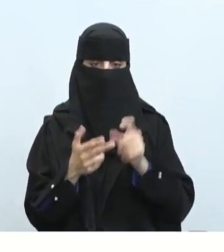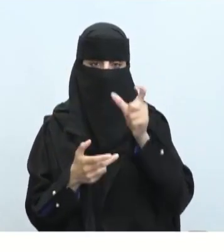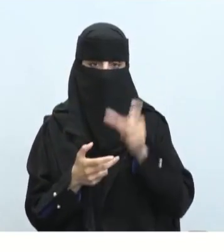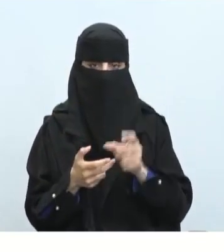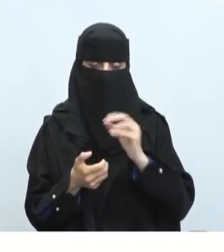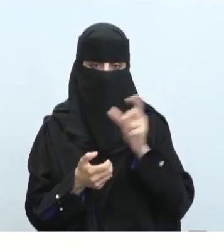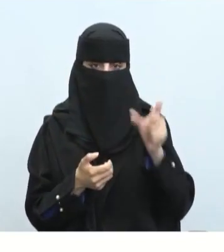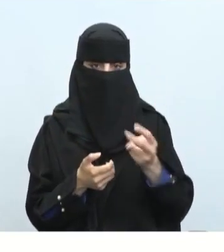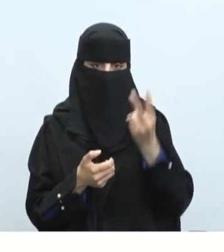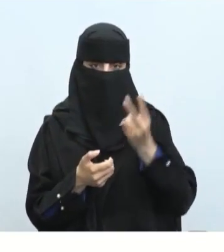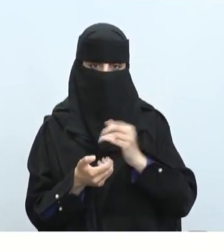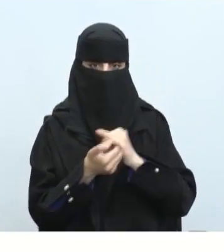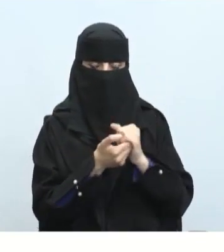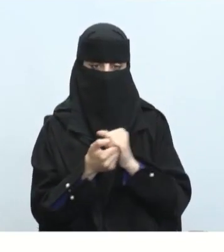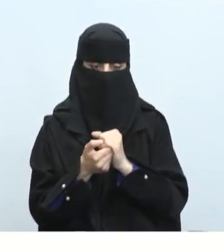الصديقان